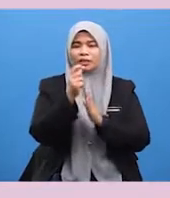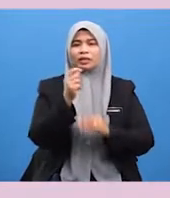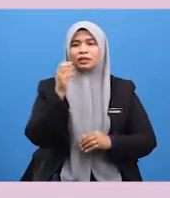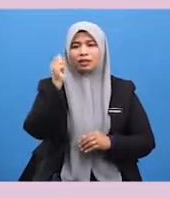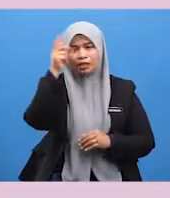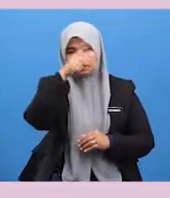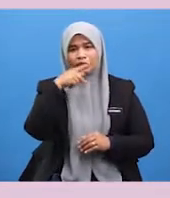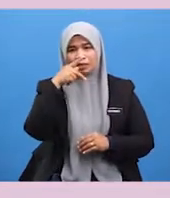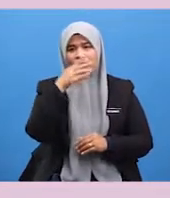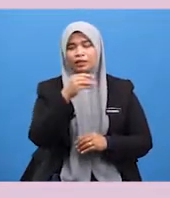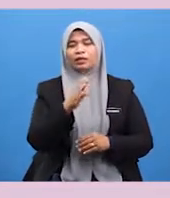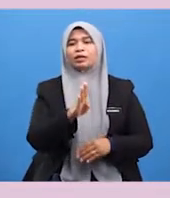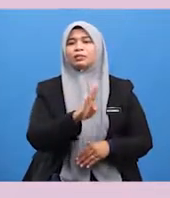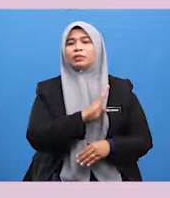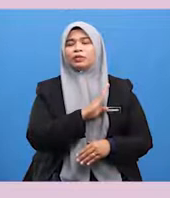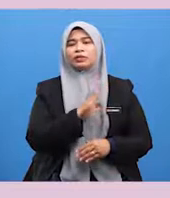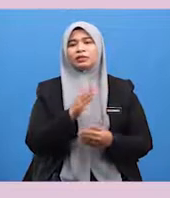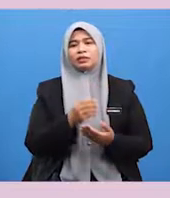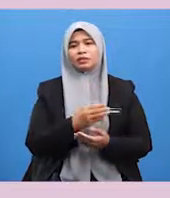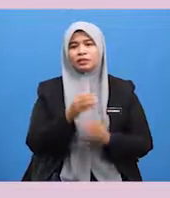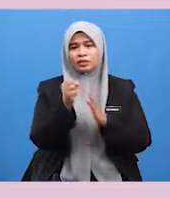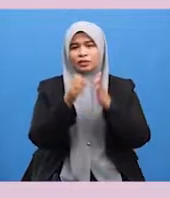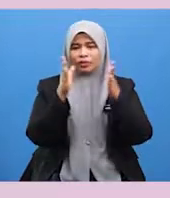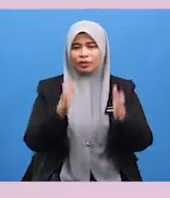pekerti seseorang insan itu.